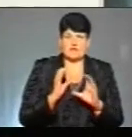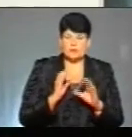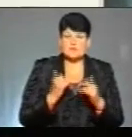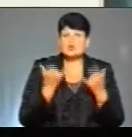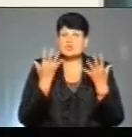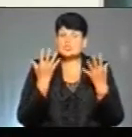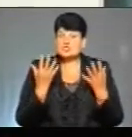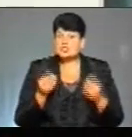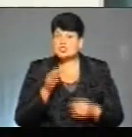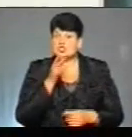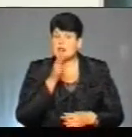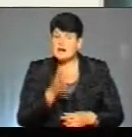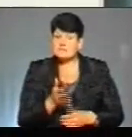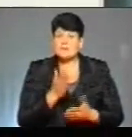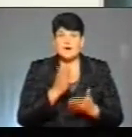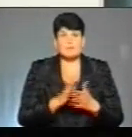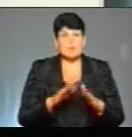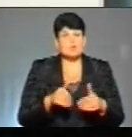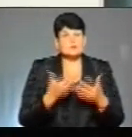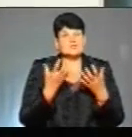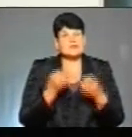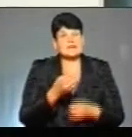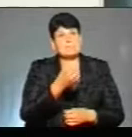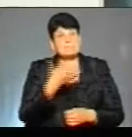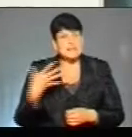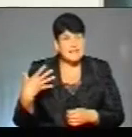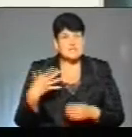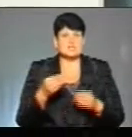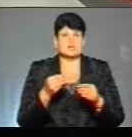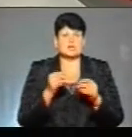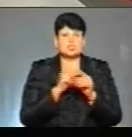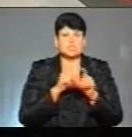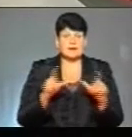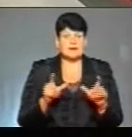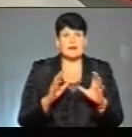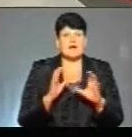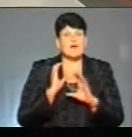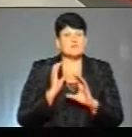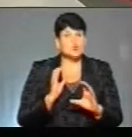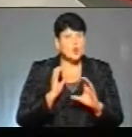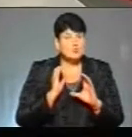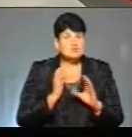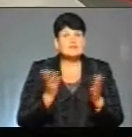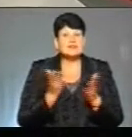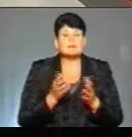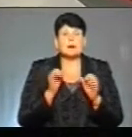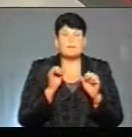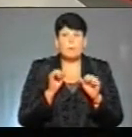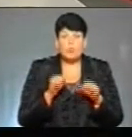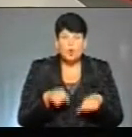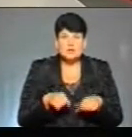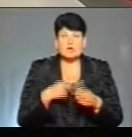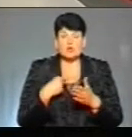На сьогоднішній час ми маємо пропозиції ще на 15 шкільних автобусів, які б ми могли і